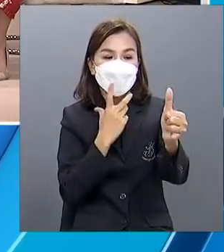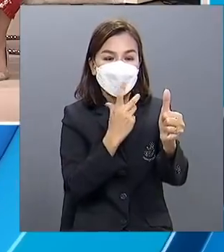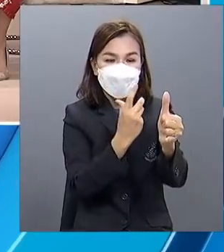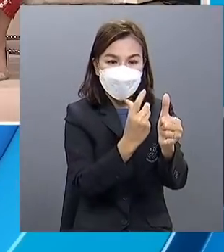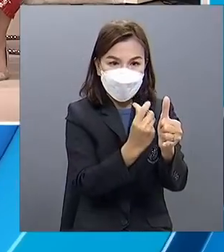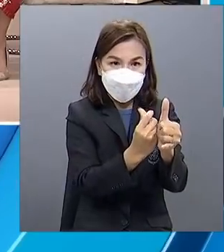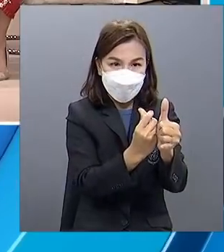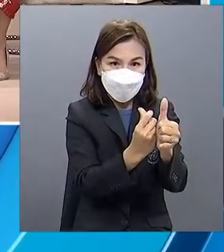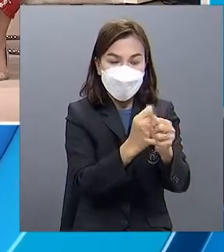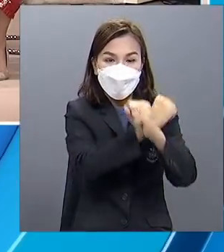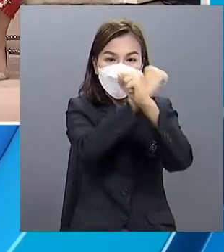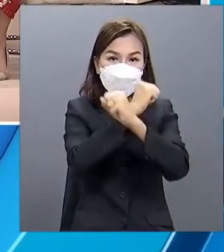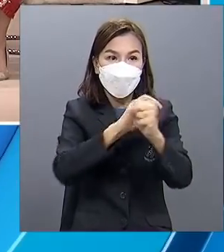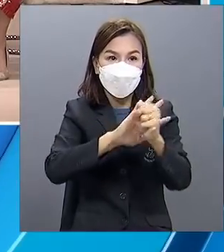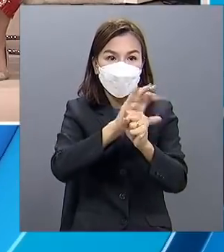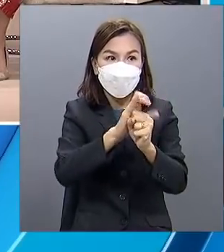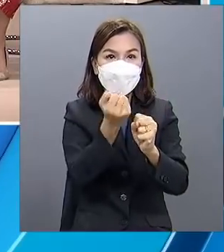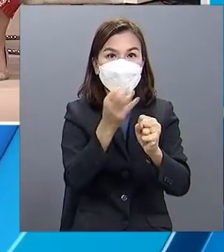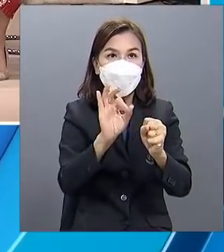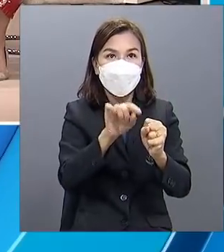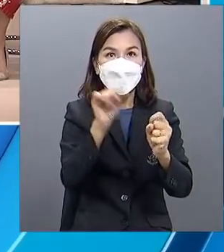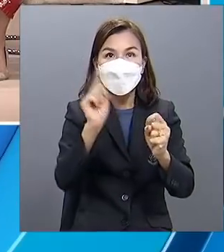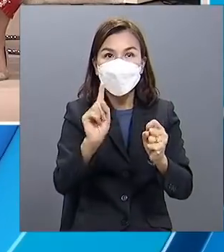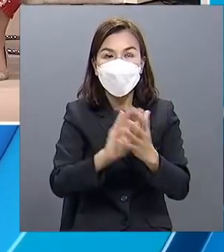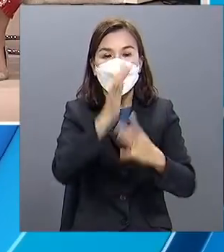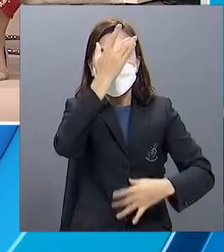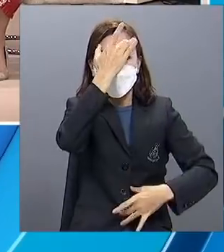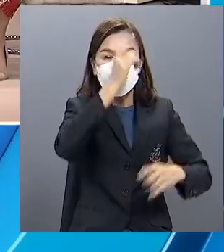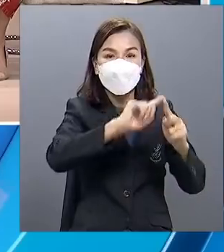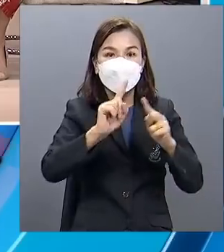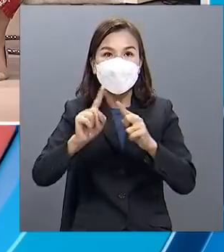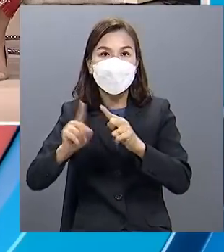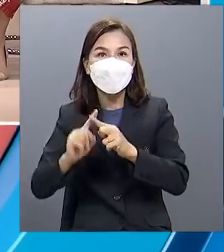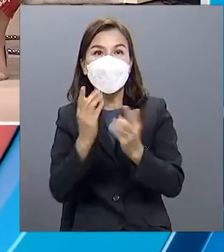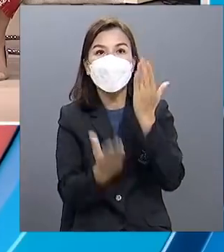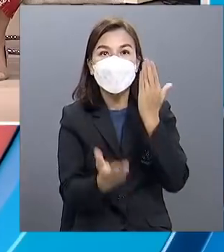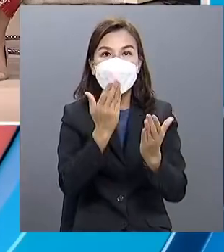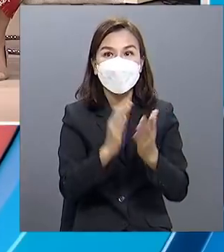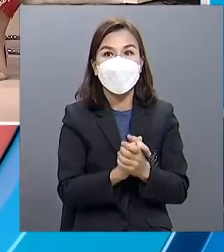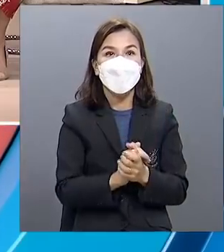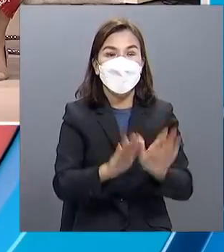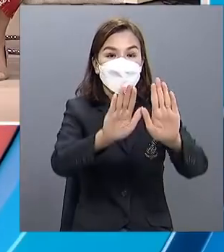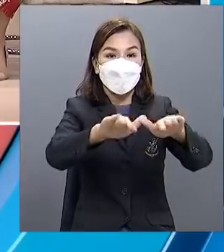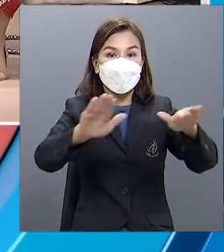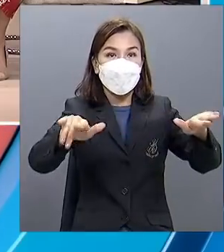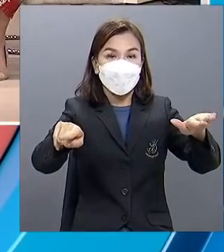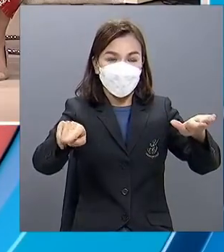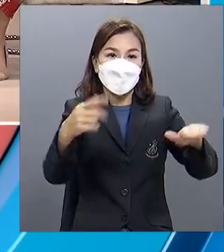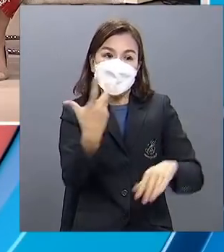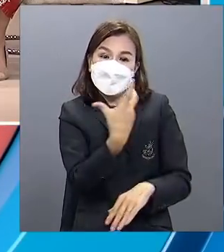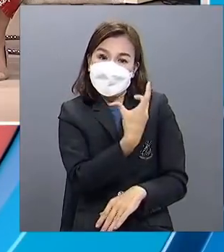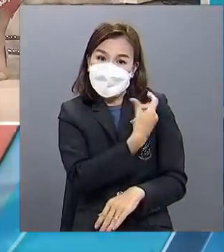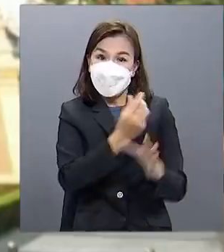ใหญ่นะครับก็คนที่อยู่ในกลุ่มเสี่ยงโรคต่างๆแต่ในกรณีเด็กเนี่ยความจำเป็นในการรับซีนั้นมีมากเท่ากับผู้ใหญ่เนี่ยอาจารย์